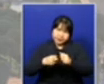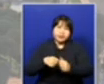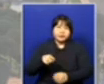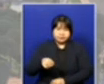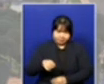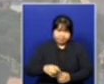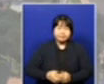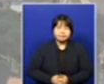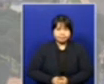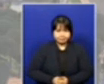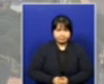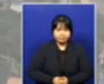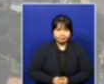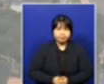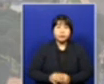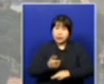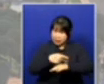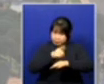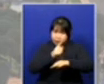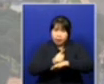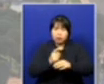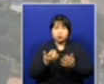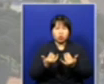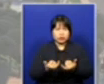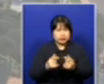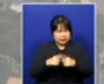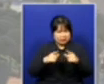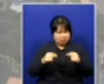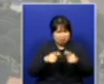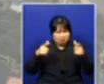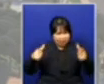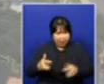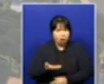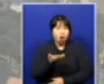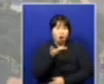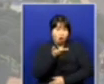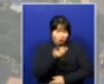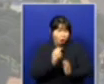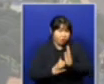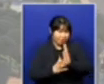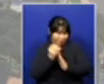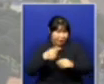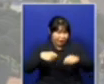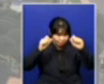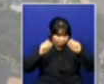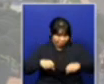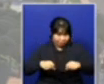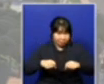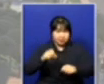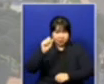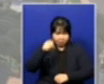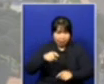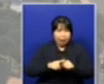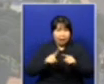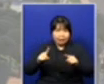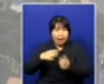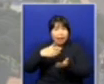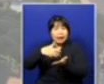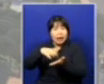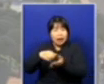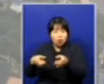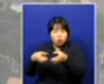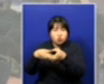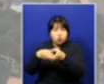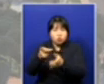ประธานครับเรื่องใหญ่ๆอย่างนี้มาขอกู้มาขออนุมัติจากรัฐสภาแต่เวลารายงานนี่ให้ไปรายงานกับ